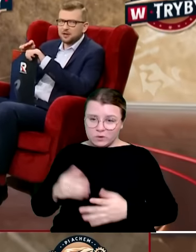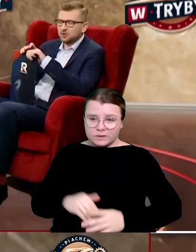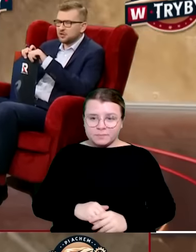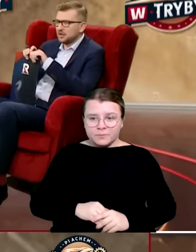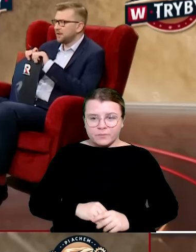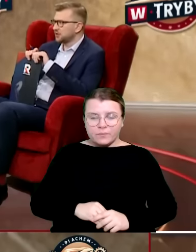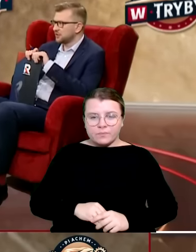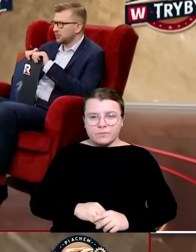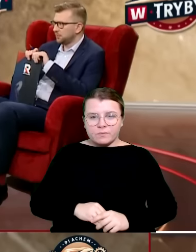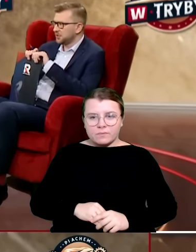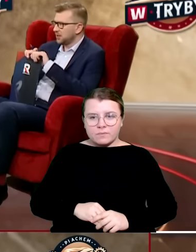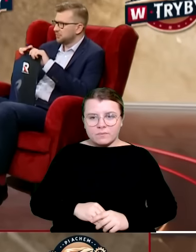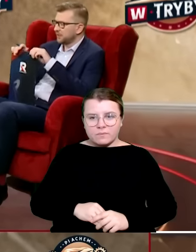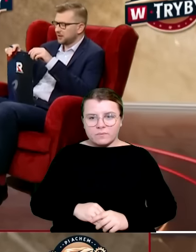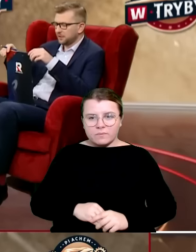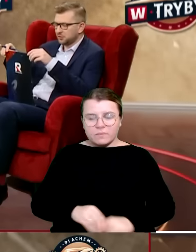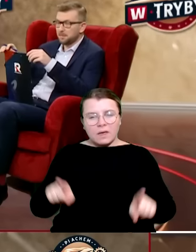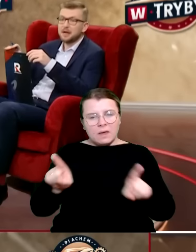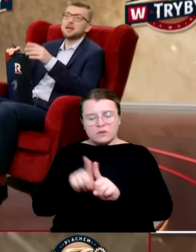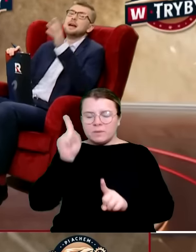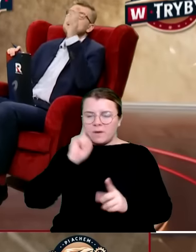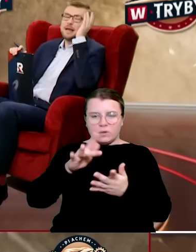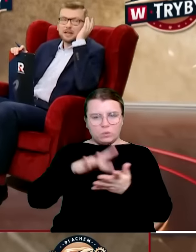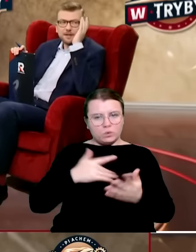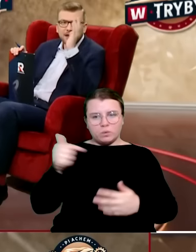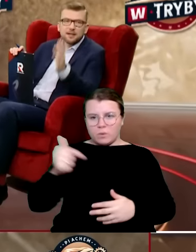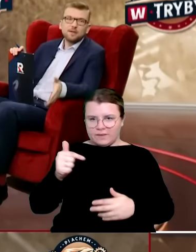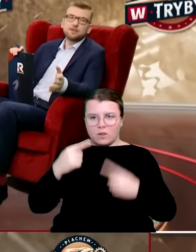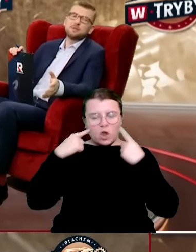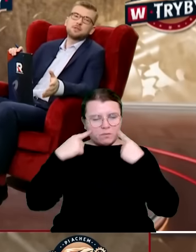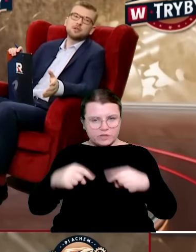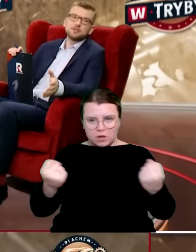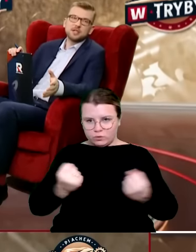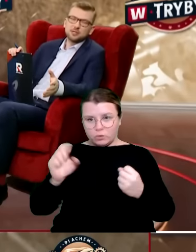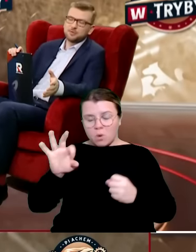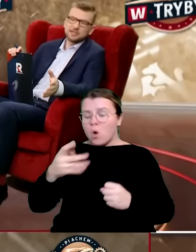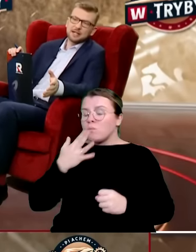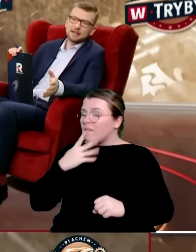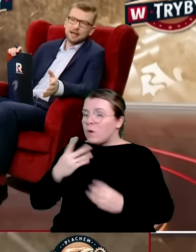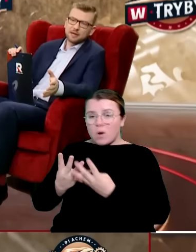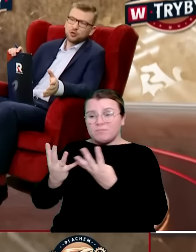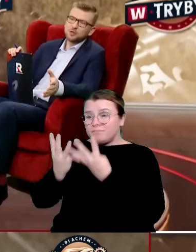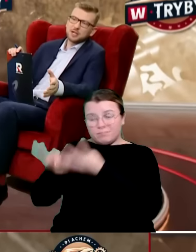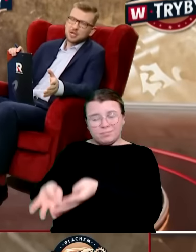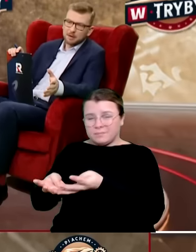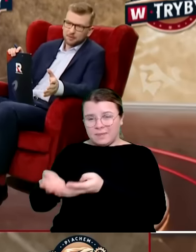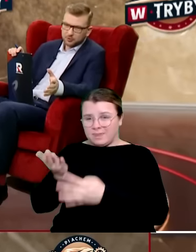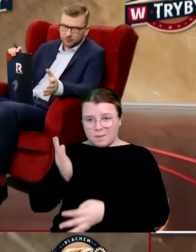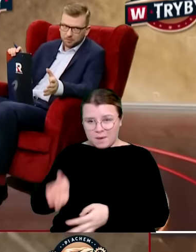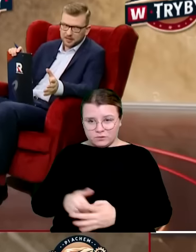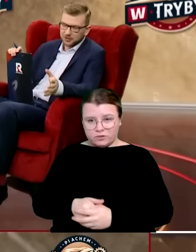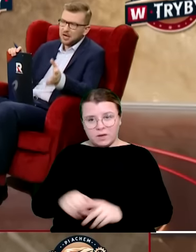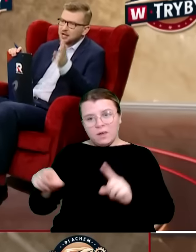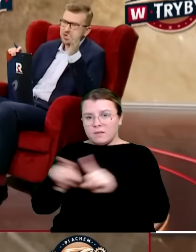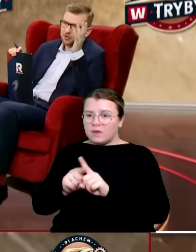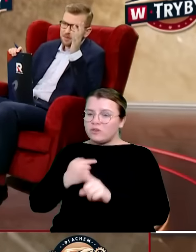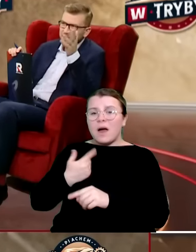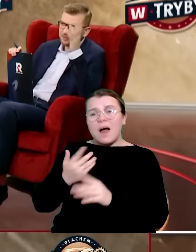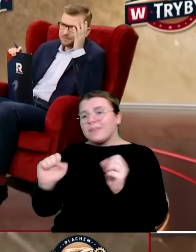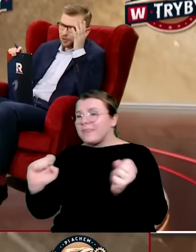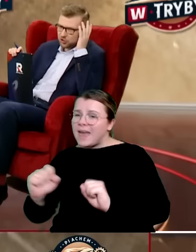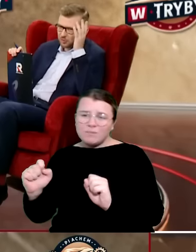Sam powinien wziąć największą za to odpowiedzialność, bo gwarantował, że nie pęknie. Jak gwarantował, że prognozy nie są przesadnie alarmujące i nie ma powodów do paniki.